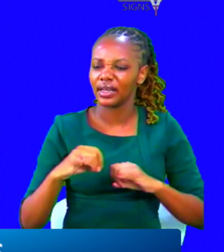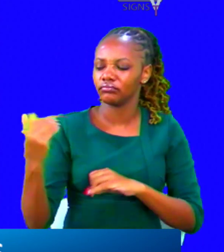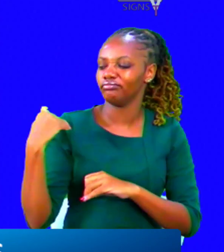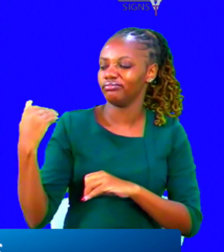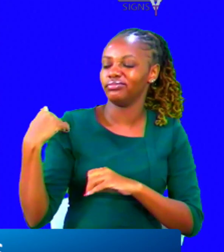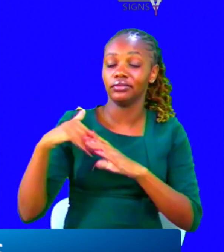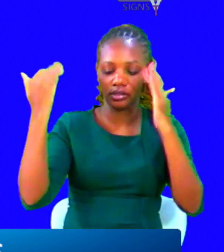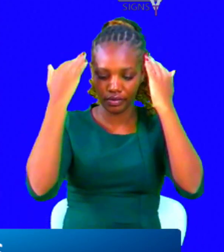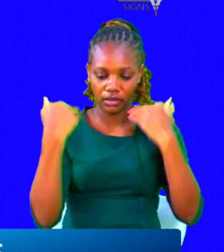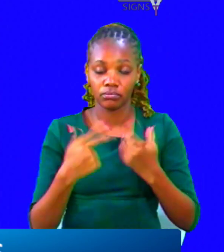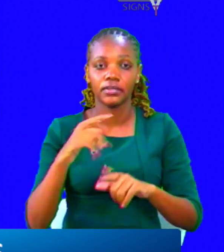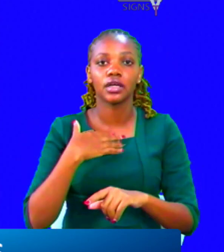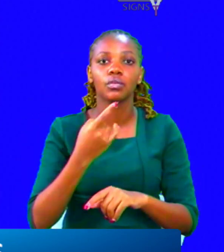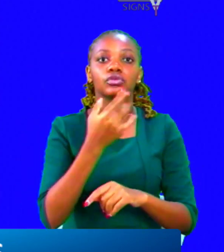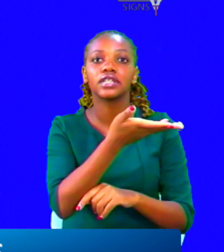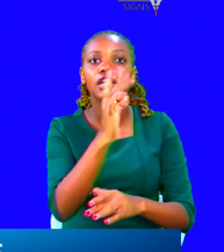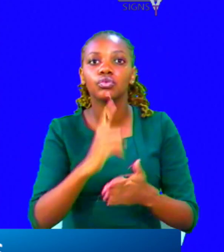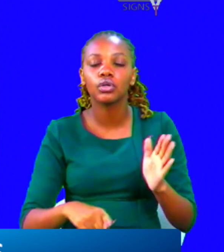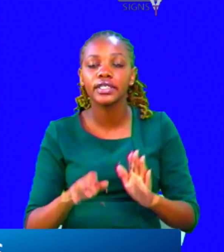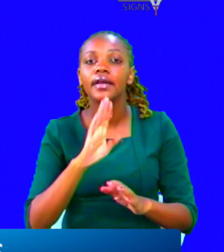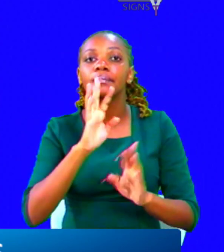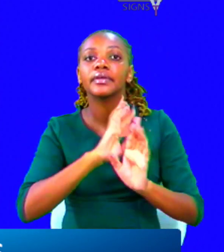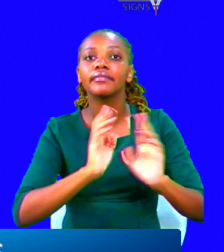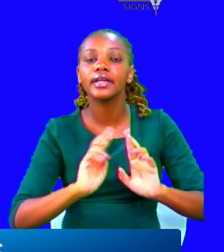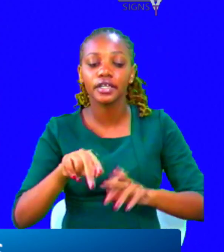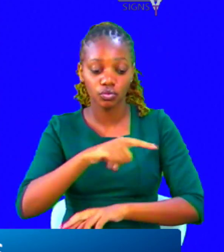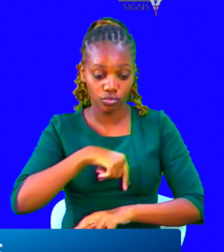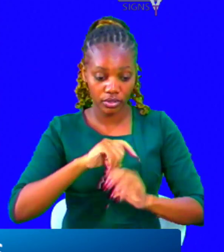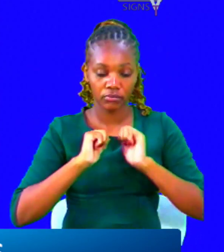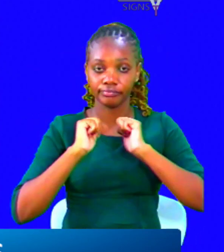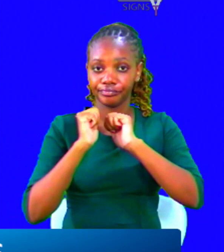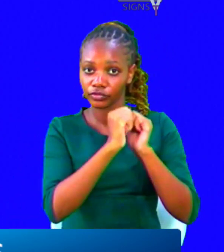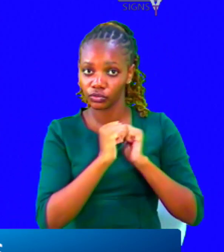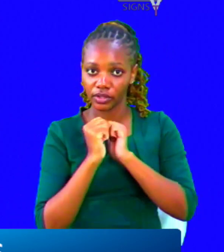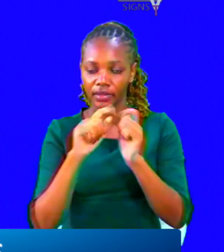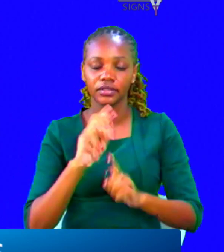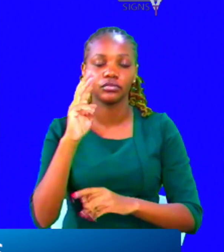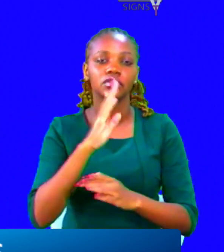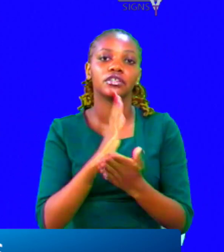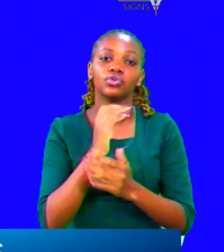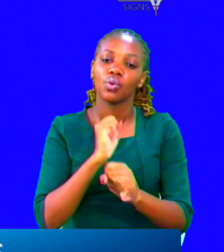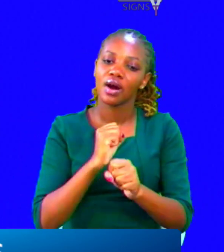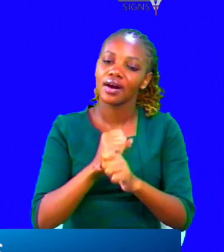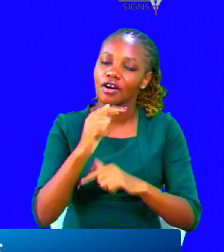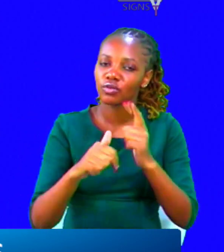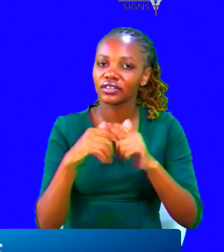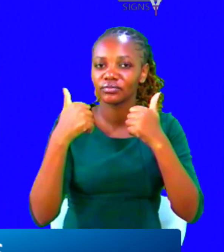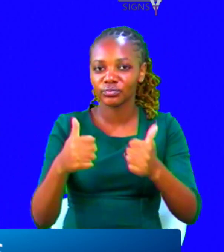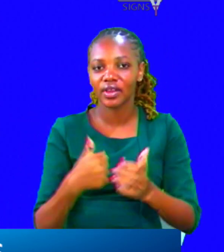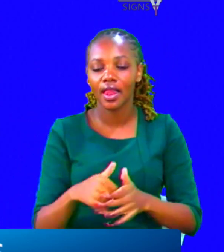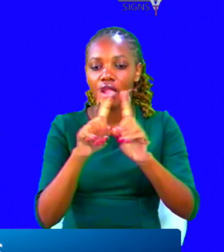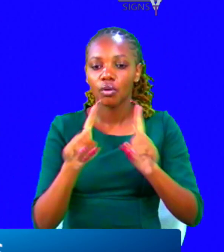kutusumbua kule kotini, lakini mimi nataka niwaambie tukae chonjo, tuko pamoja, tutahakikisha kwamba kazi hiyo inasonga